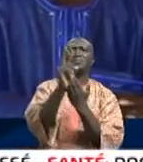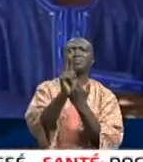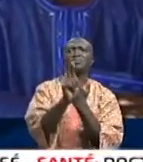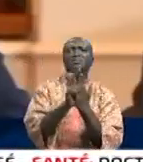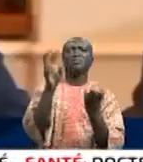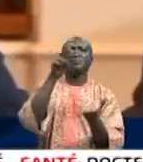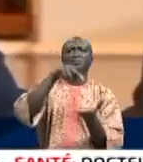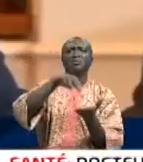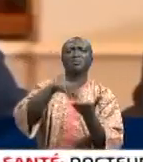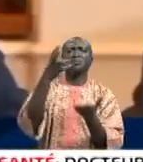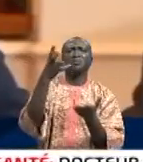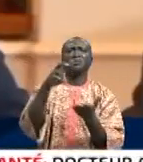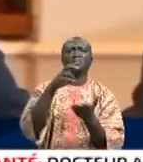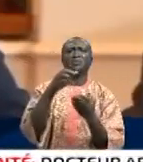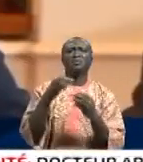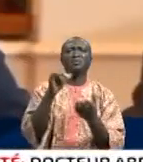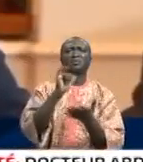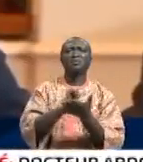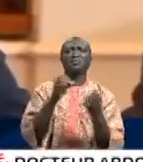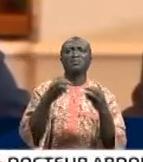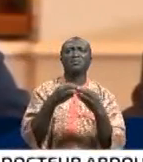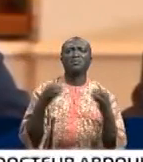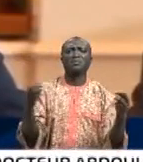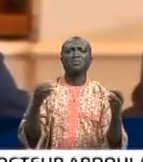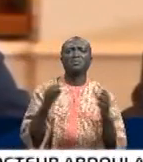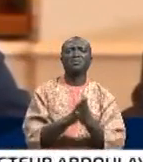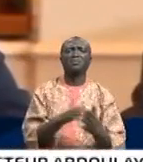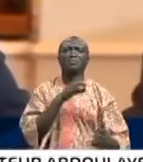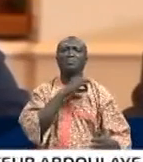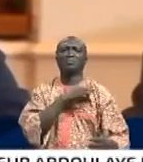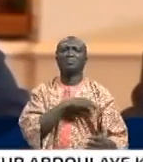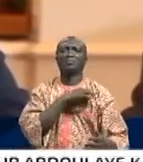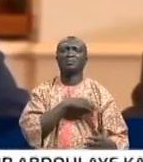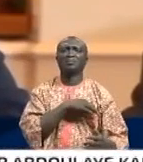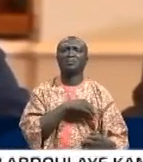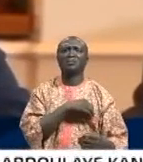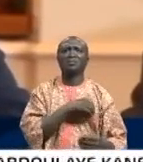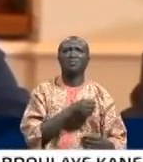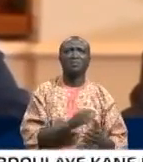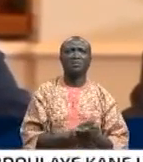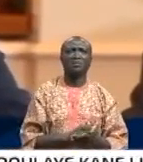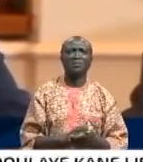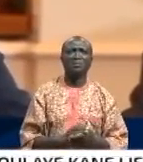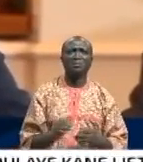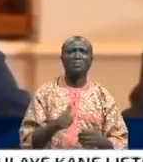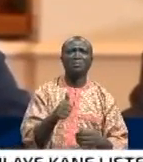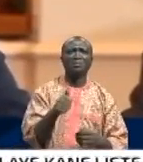important dans cette mesure et que ça va dans l'intérêt des ayants droits que les lits présidente